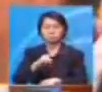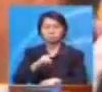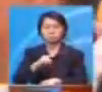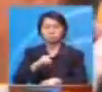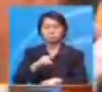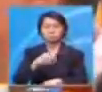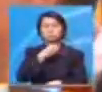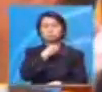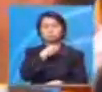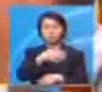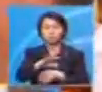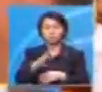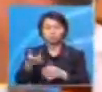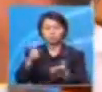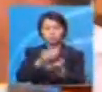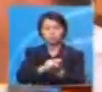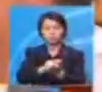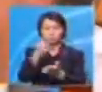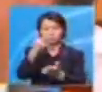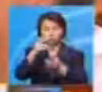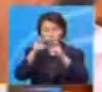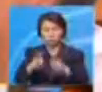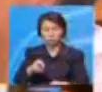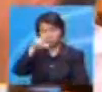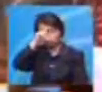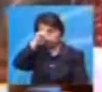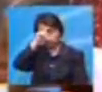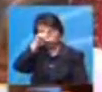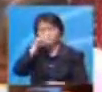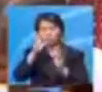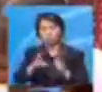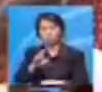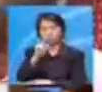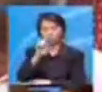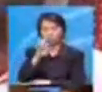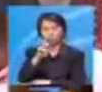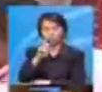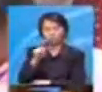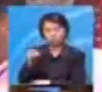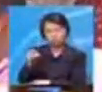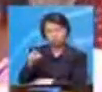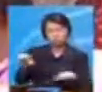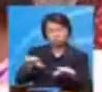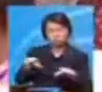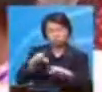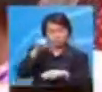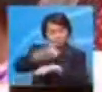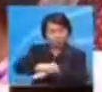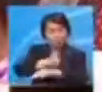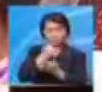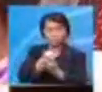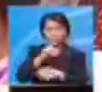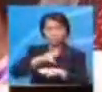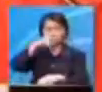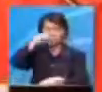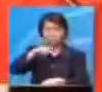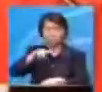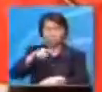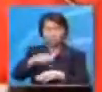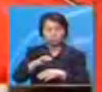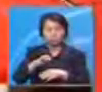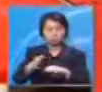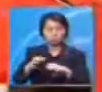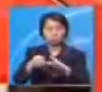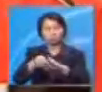perak sebagai mengulas laporan media mengenai dua rakyat Turki berketurunan uighur yang diyaki merancang untuk melakukan serangan ganas di Thailand telah